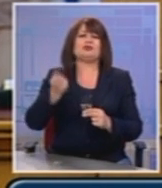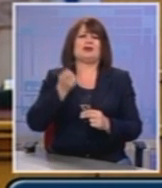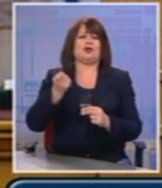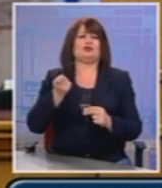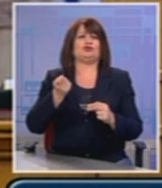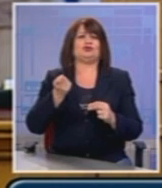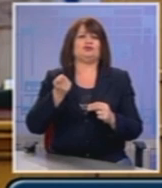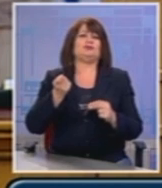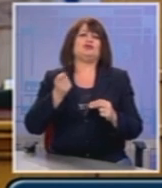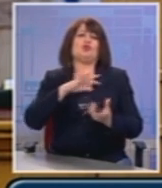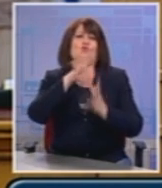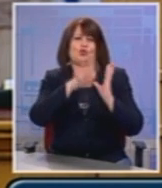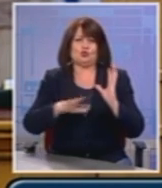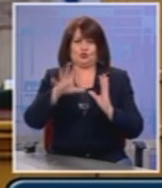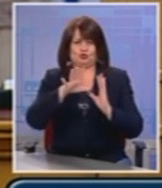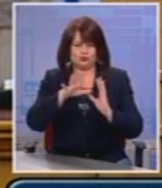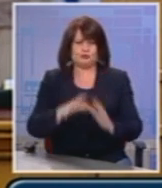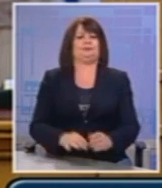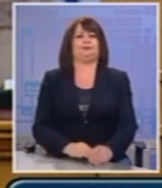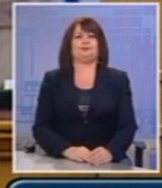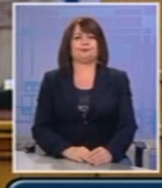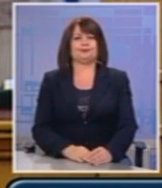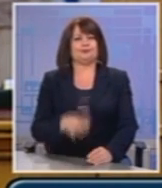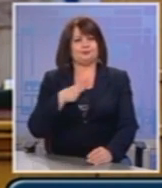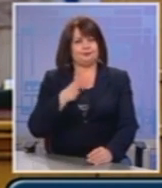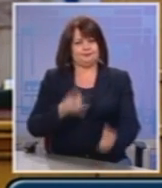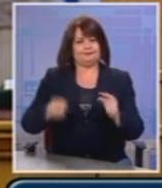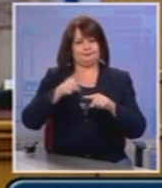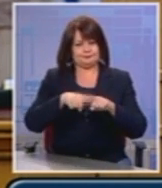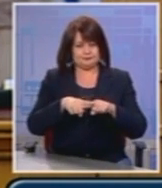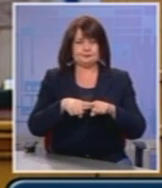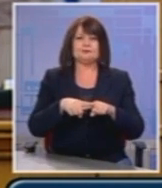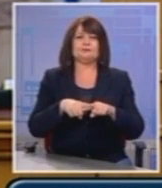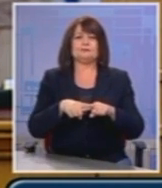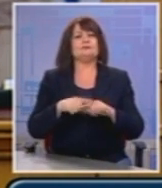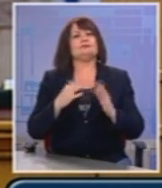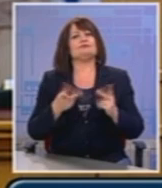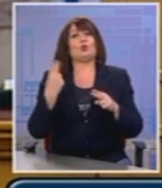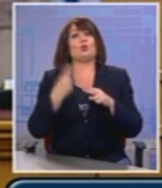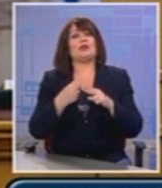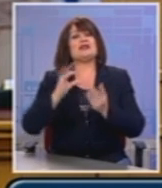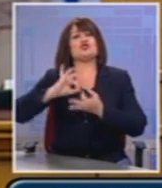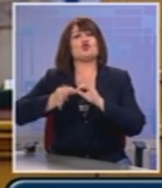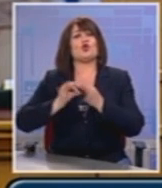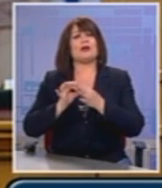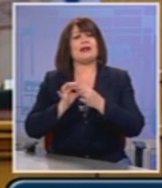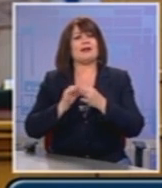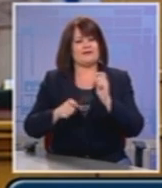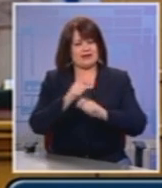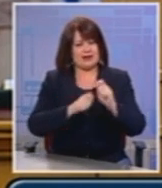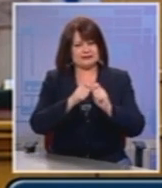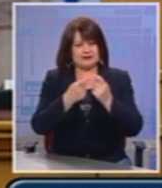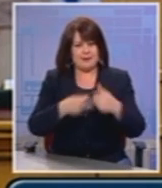διεθνές επίπεδο και θα ήθελα να προσθέσω ότι είναι ιστορική σημασία και η σύσταση